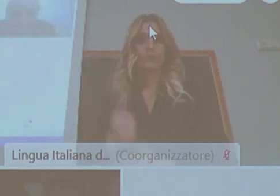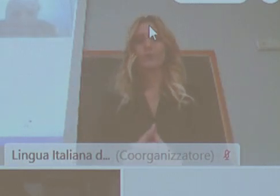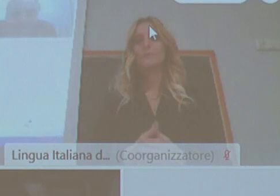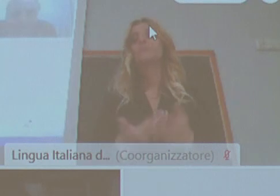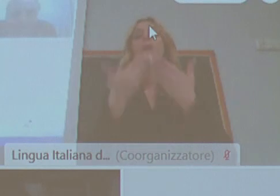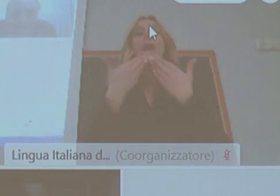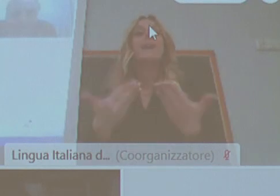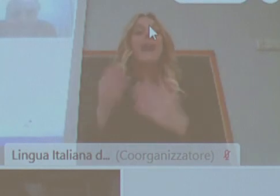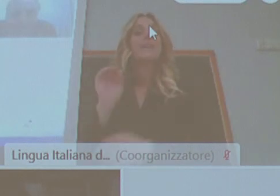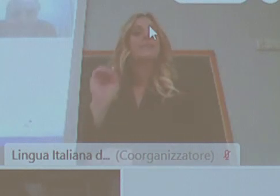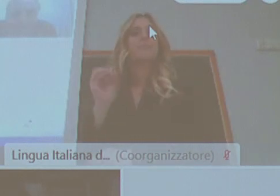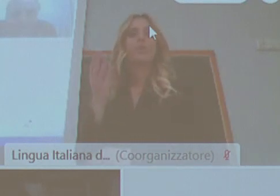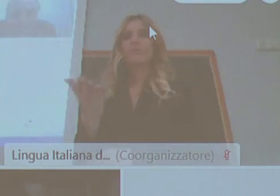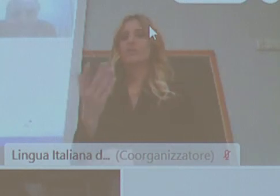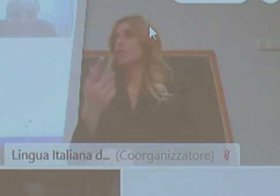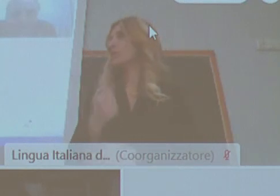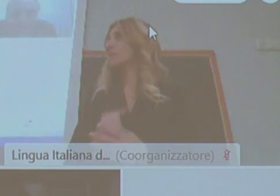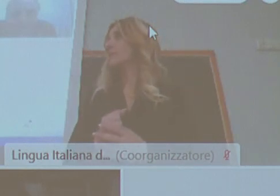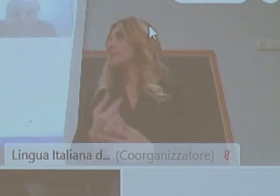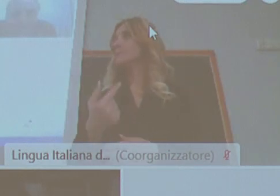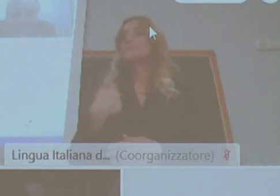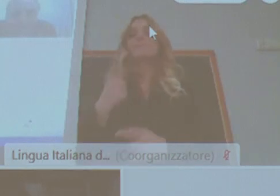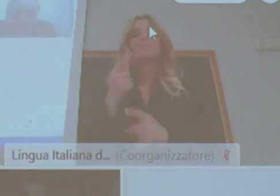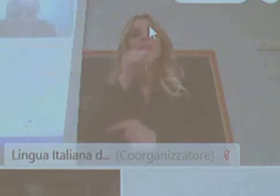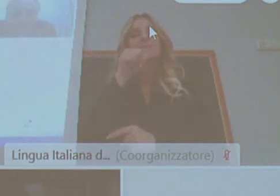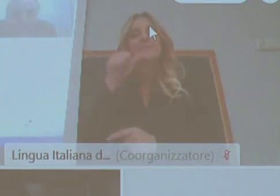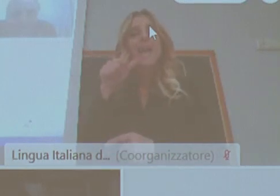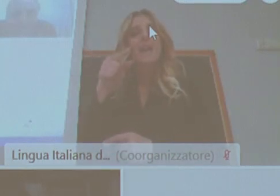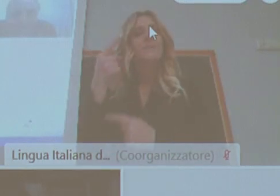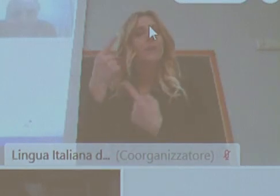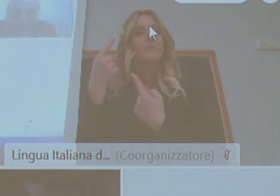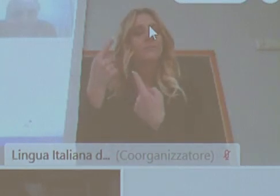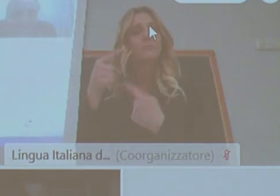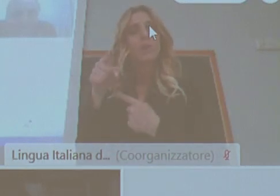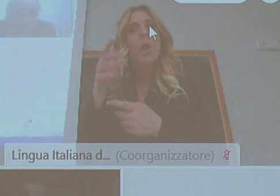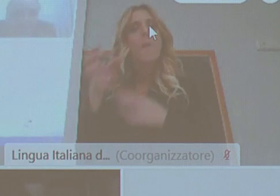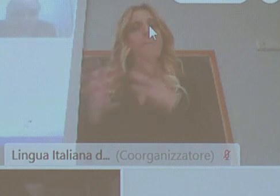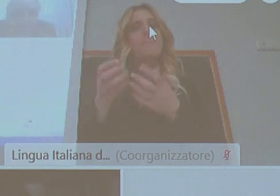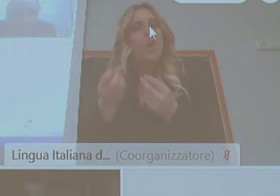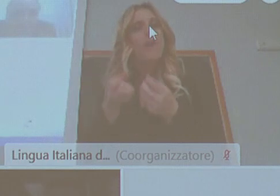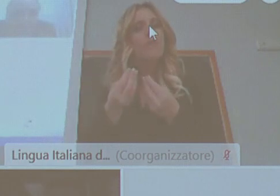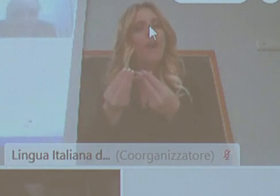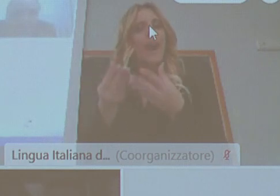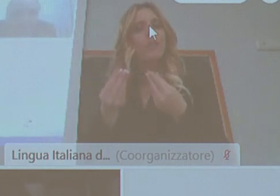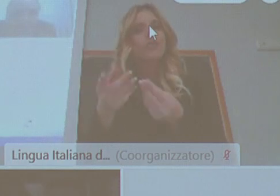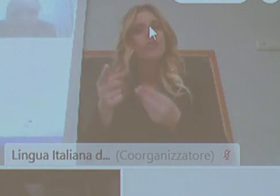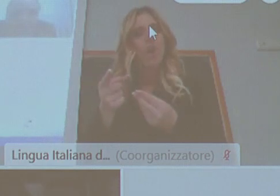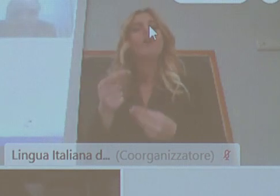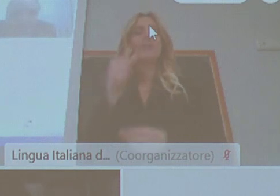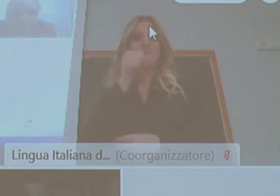Grazie professore, tra l'altro raccogliamo, credo che sia un delitto non raccogliere la sua, non provocazione, la sua indicazione di un